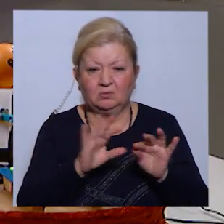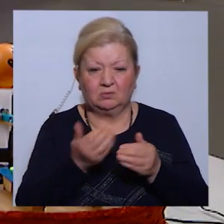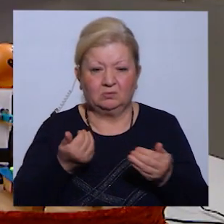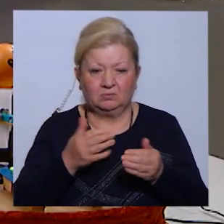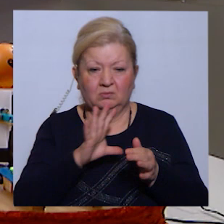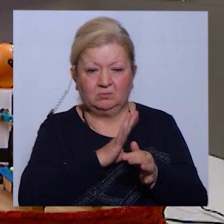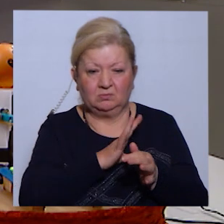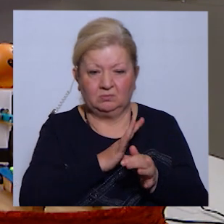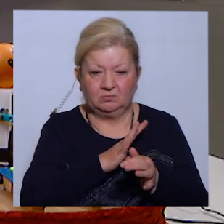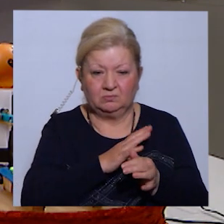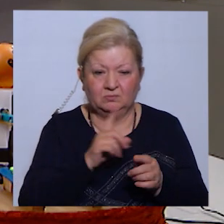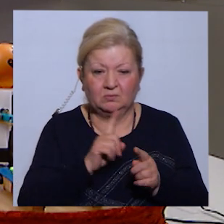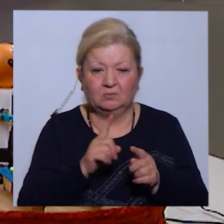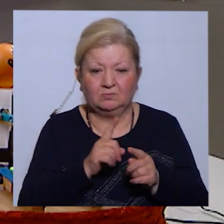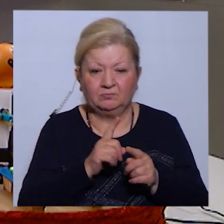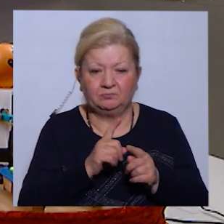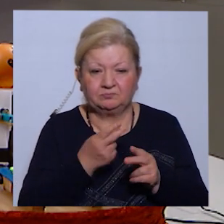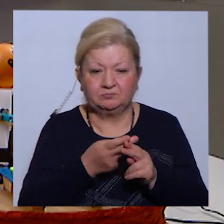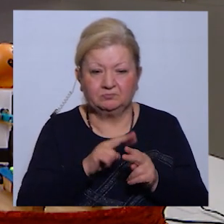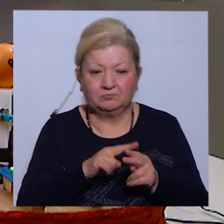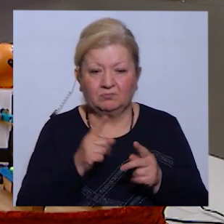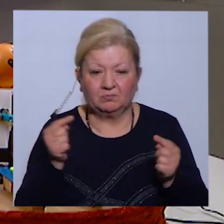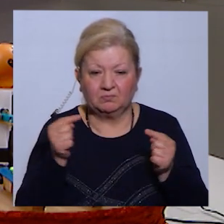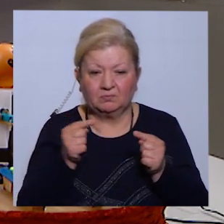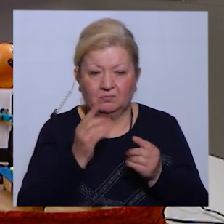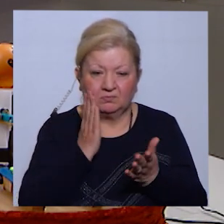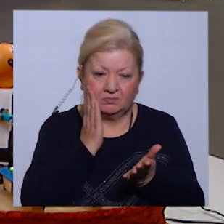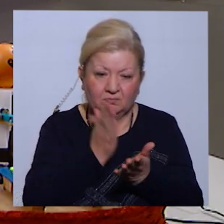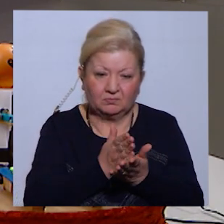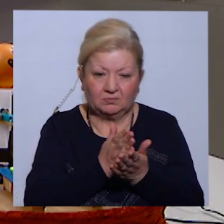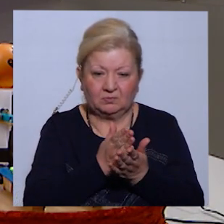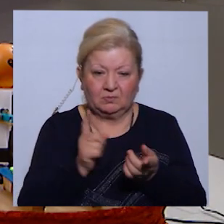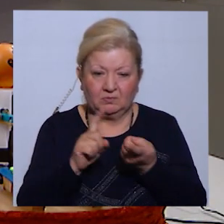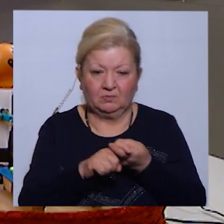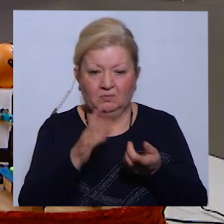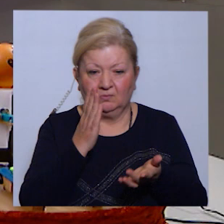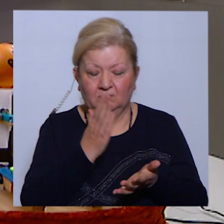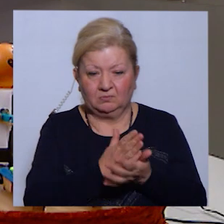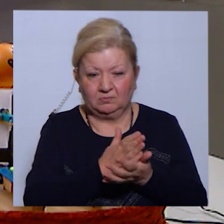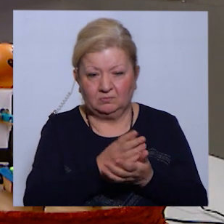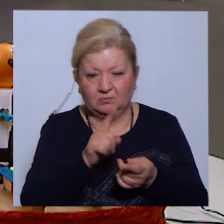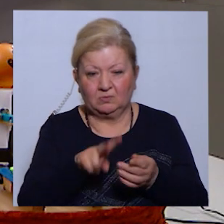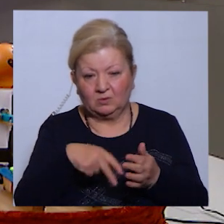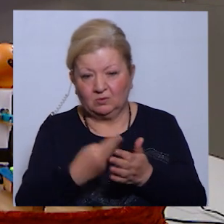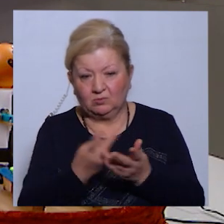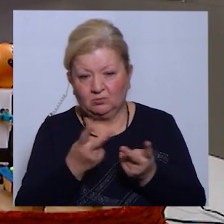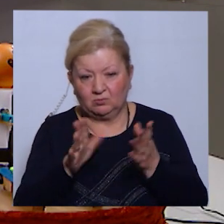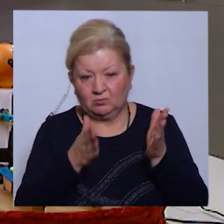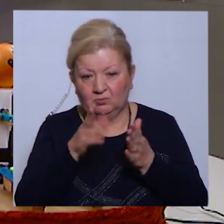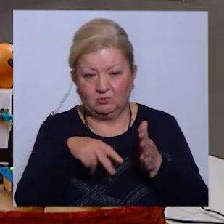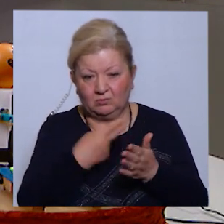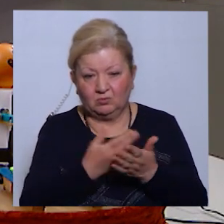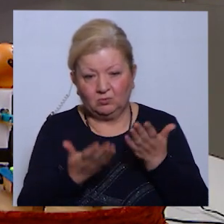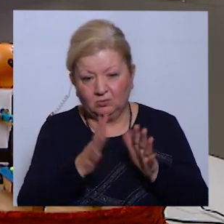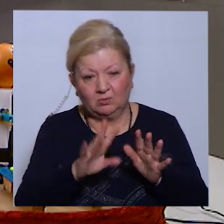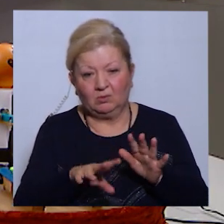საუბარი. რასაკვირველია, პირდაპირ კავშირშია და კონკრეტულად რასთან. ეხლა ეს რობოტი უნდა წავაქციო, თორე შეიძლება გადმოხდეს